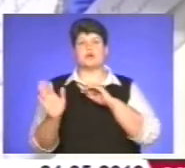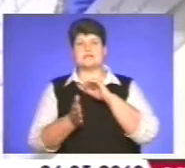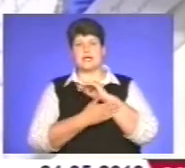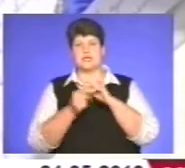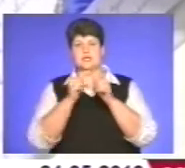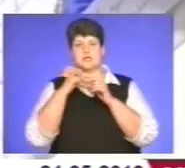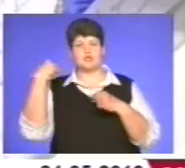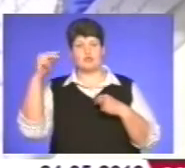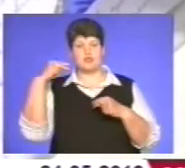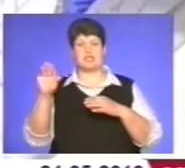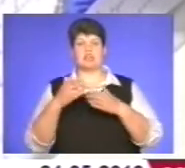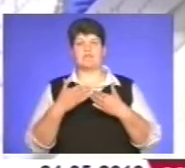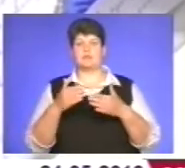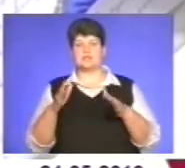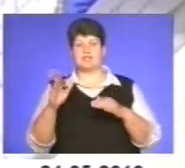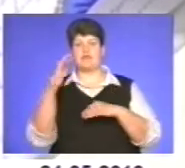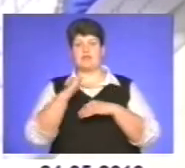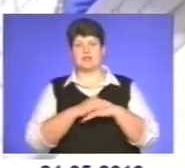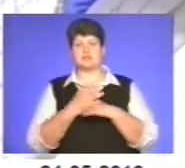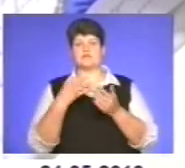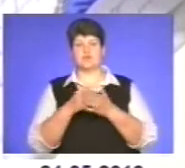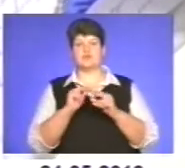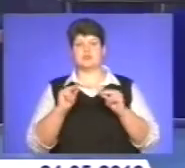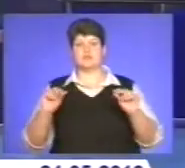випускний вечір своїх учителів і друзів дитинства.